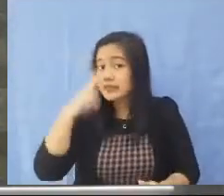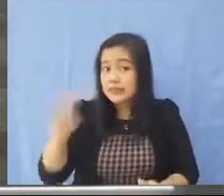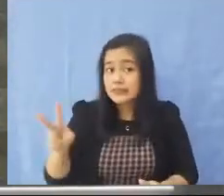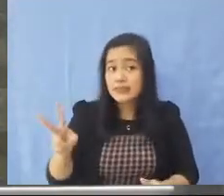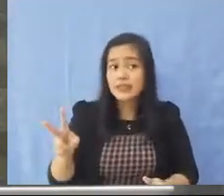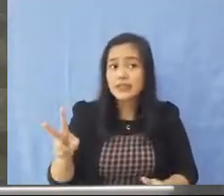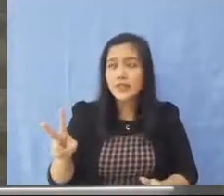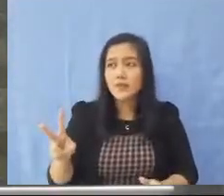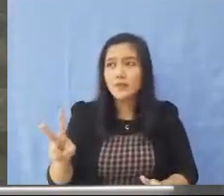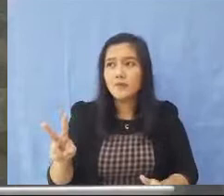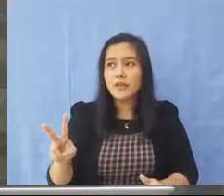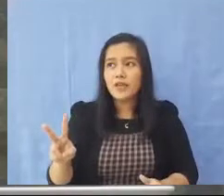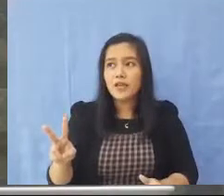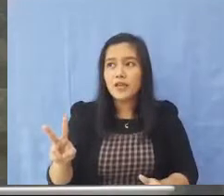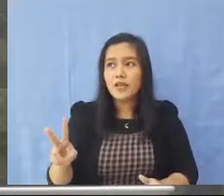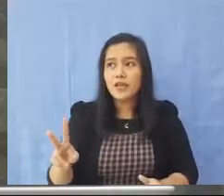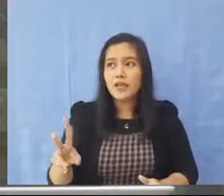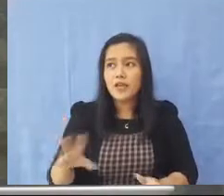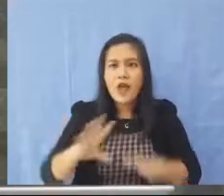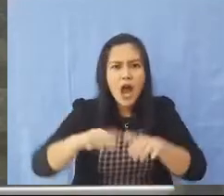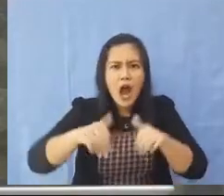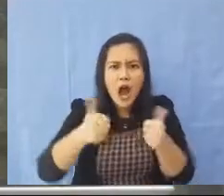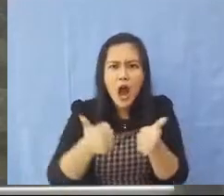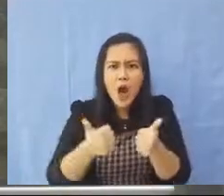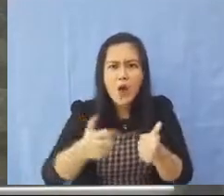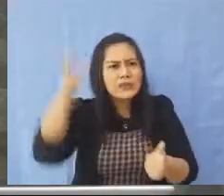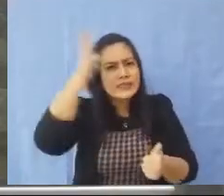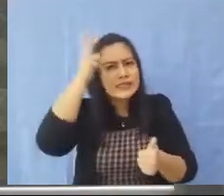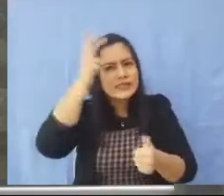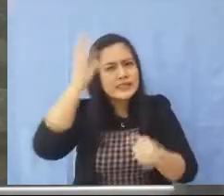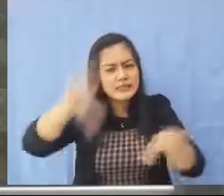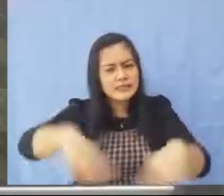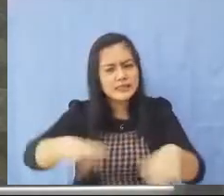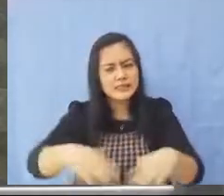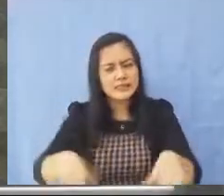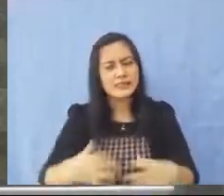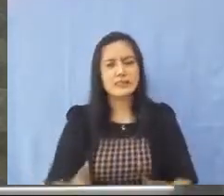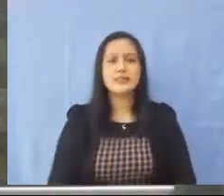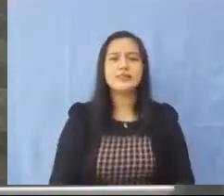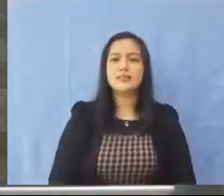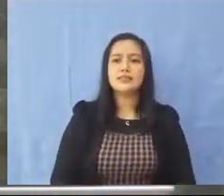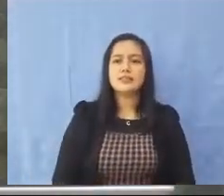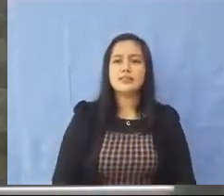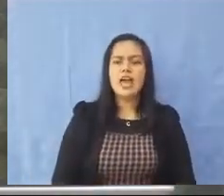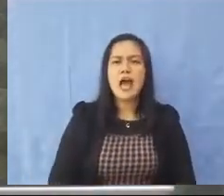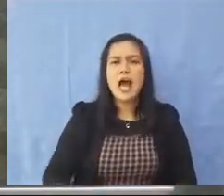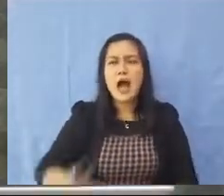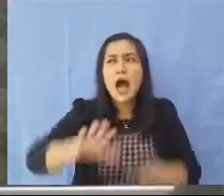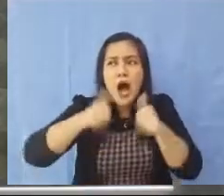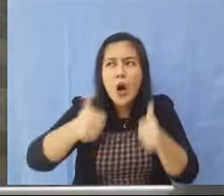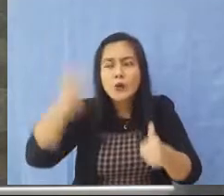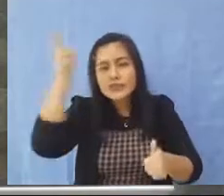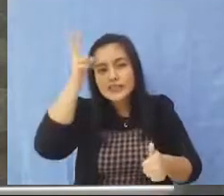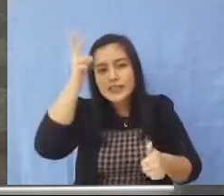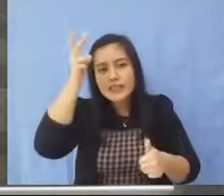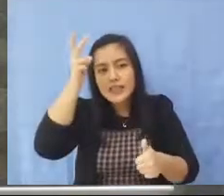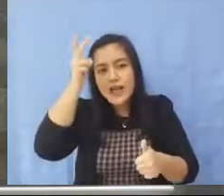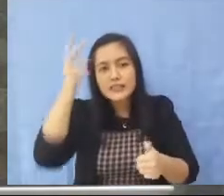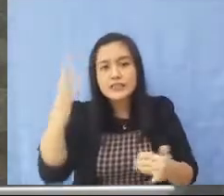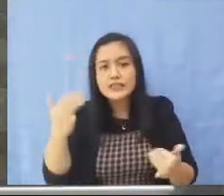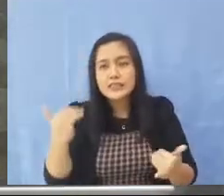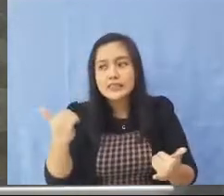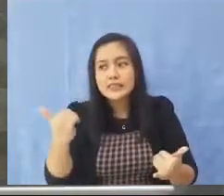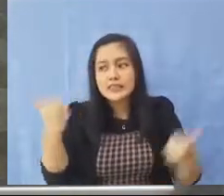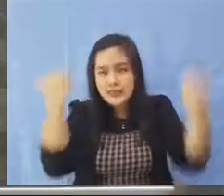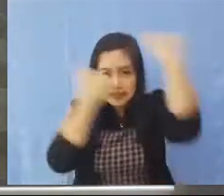Diablo, kung paano yung tricks, yung trickery ng Diablo, yung pag-deceive ng Diablo, makikita po natin dyan. And